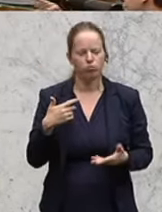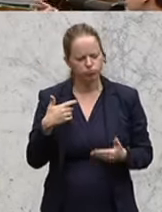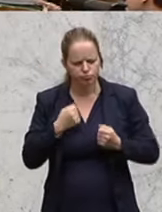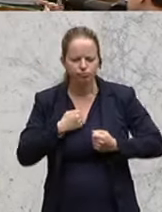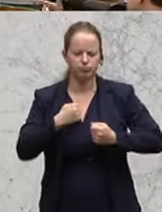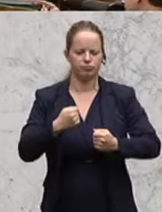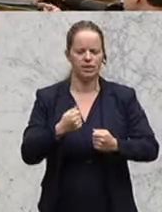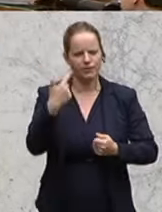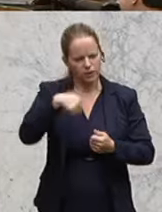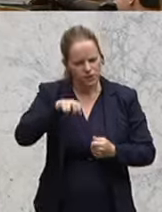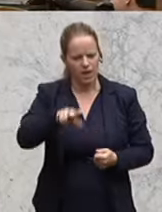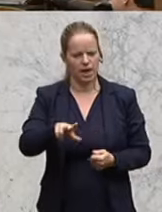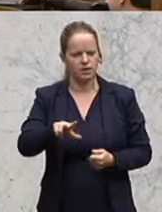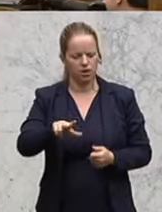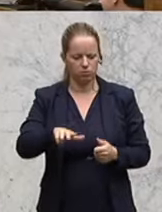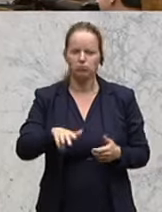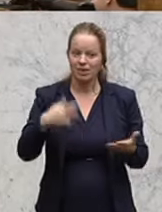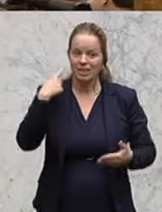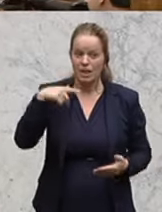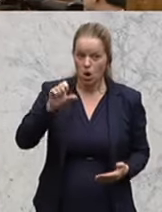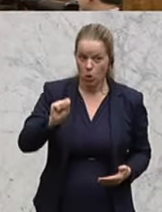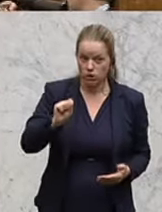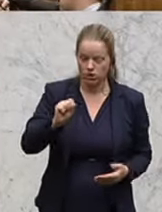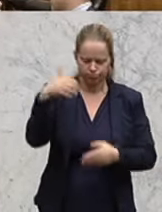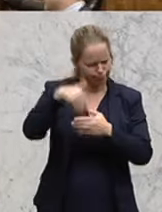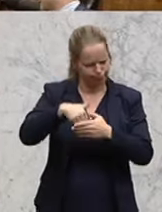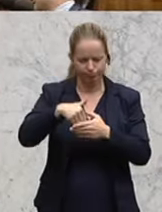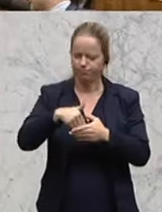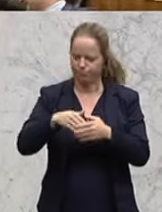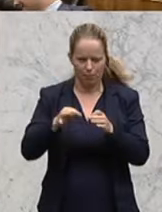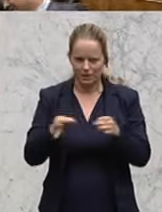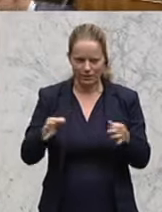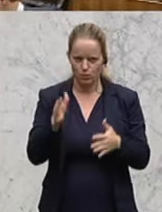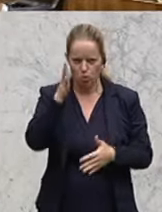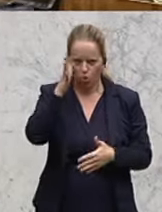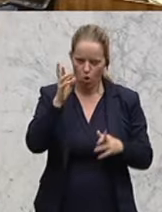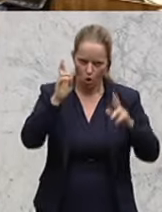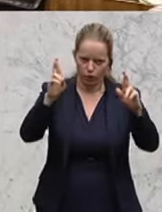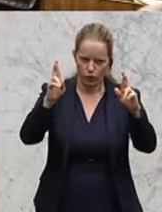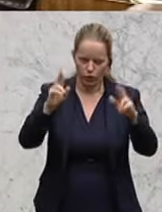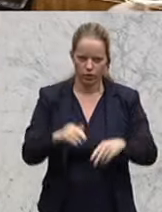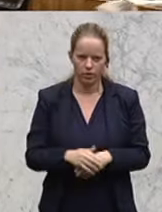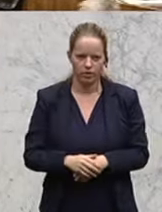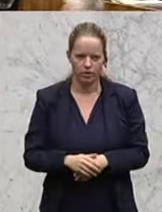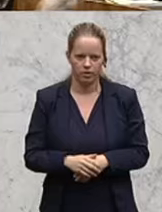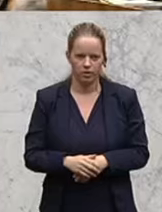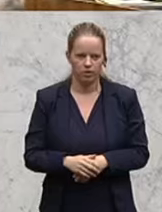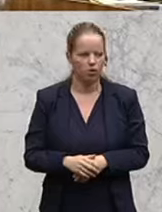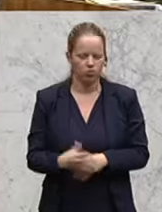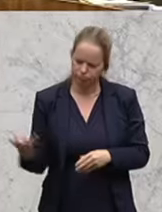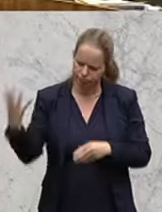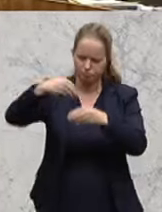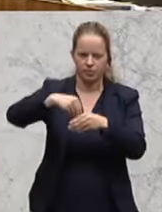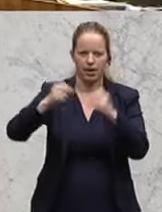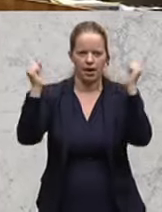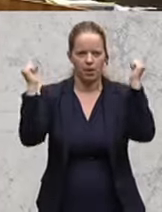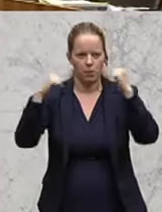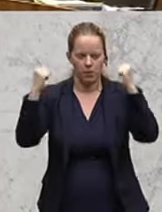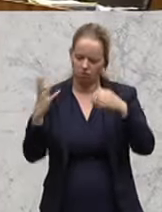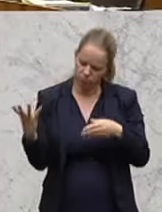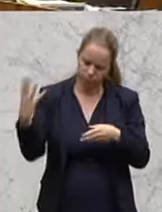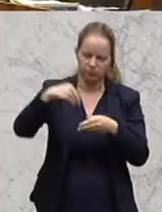ist 2013. Wir NEOS sind das Prinzip Hoffnung. Und wir werden das hineintragen in diese Republik, in den